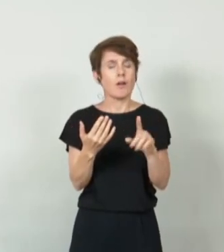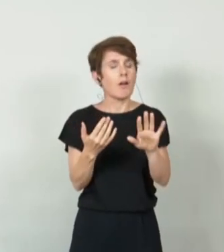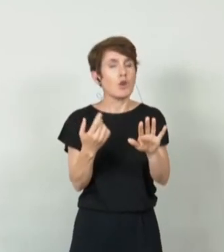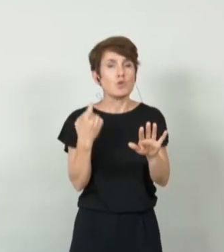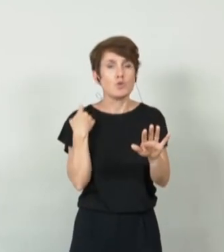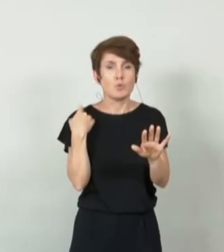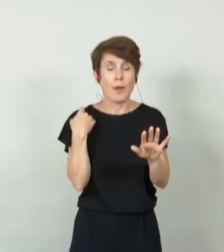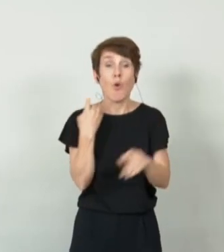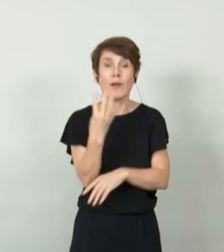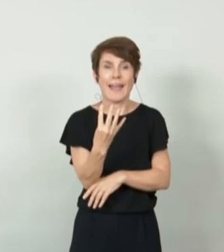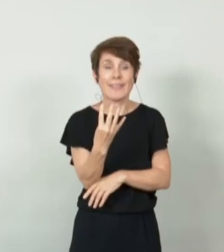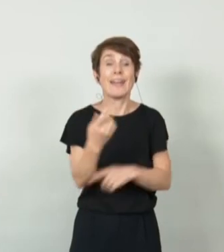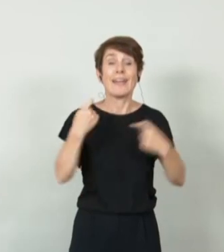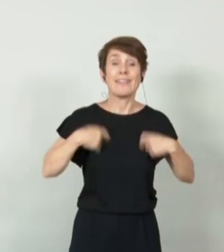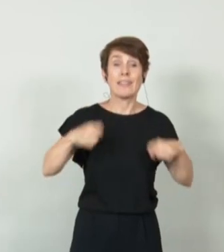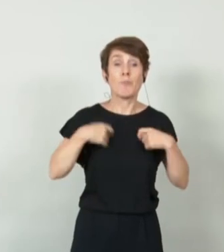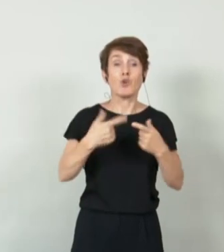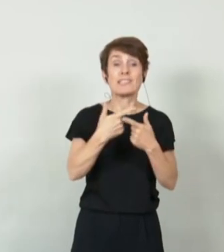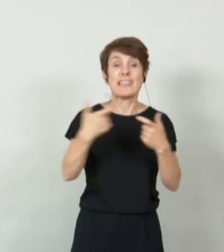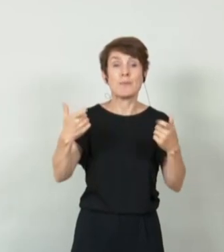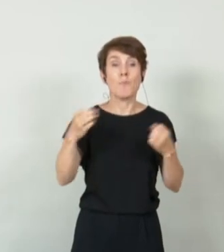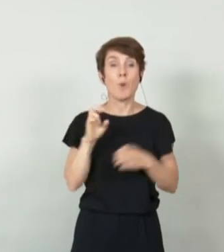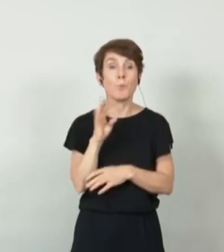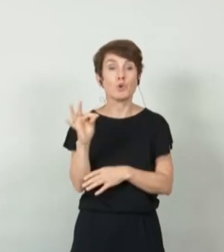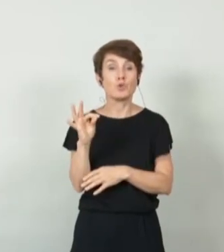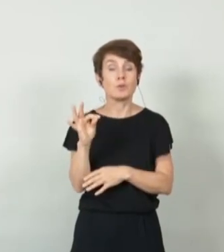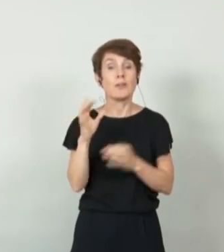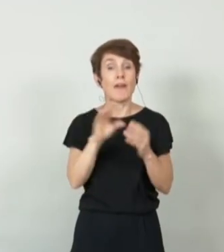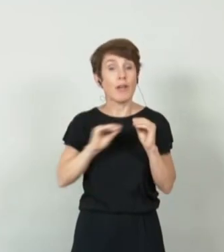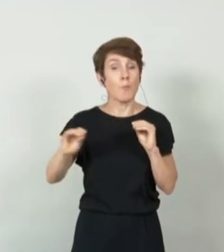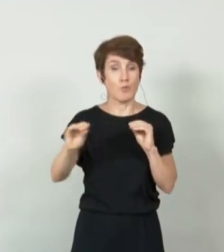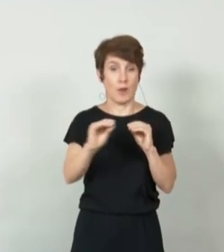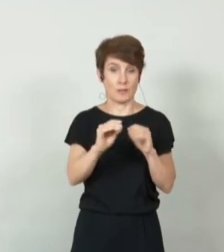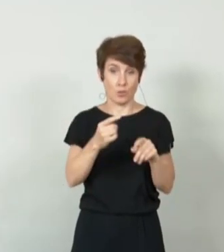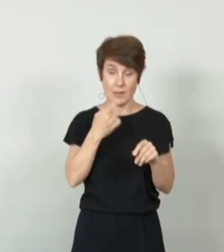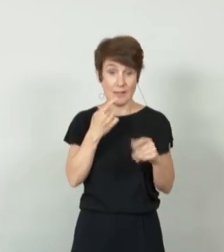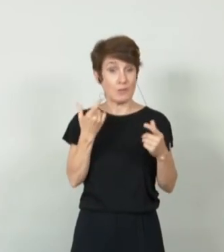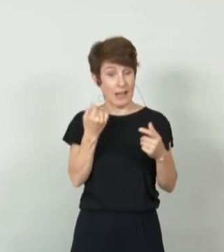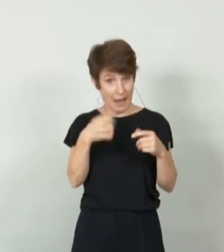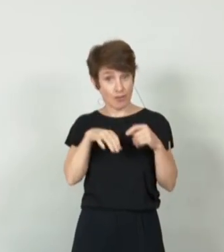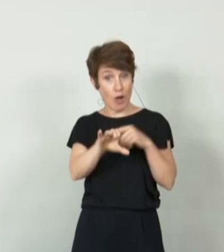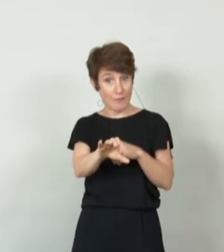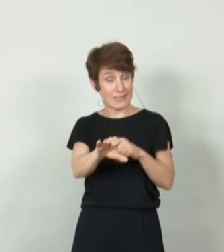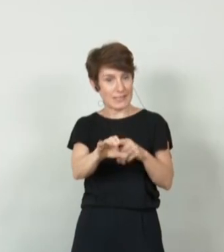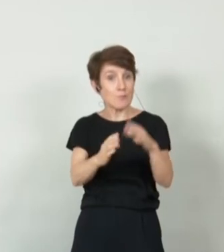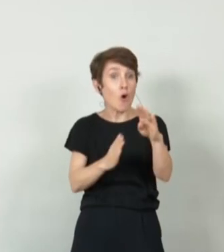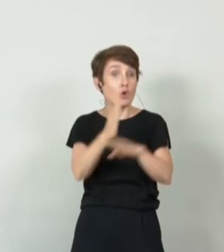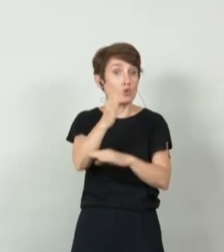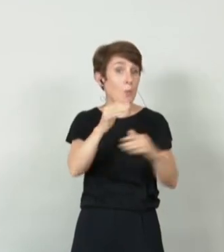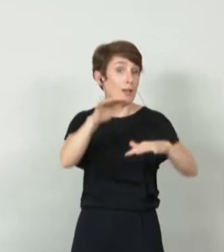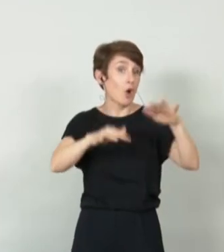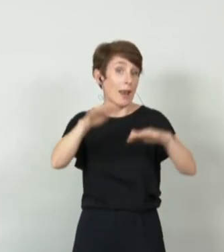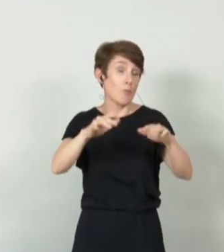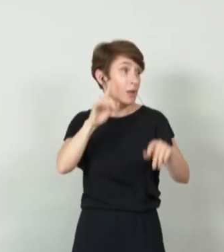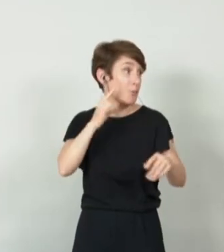4 les dépenses d'équipement brut par rapport à la population c'est à dire l'investissement dans les équipes dans les équipements devraient être supérieurs à la moyenne du coup puisque pauvre